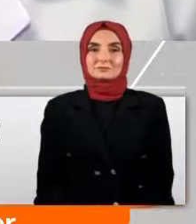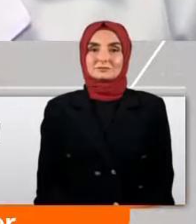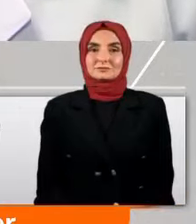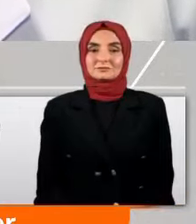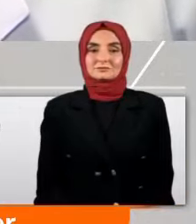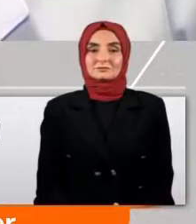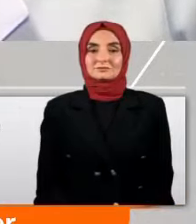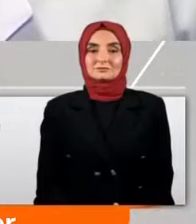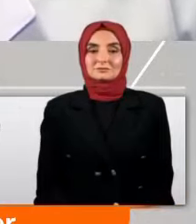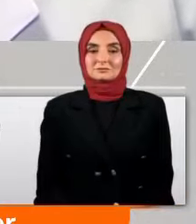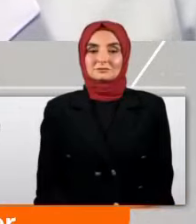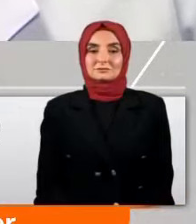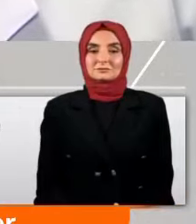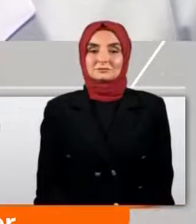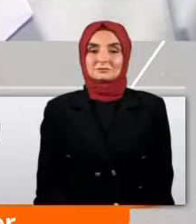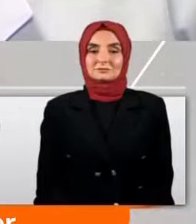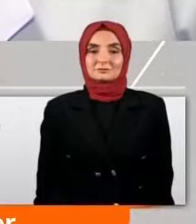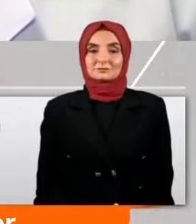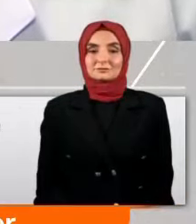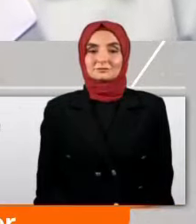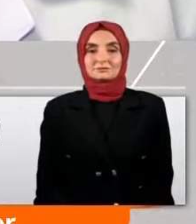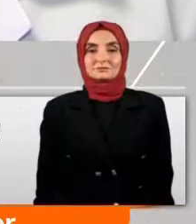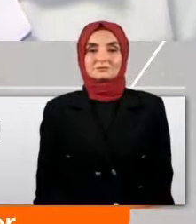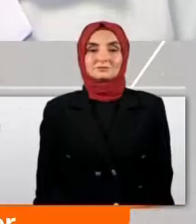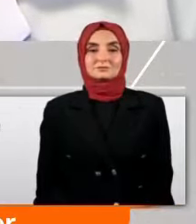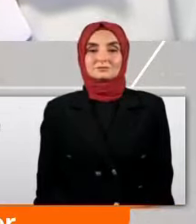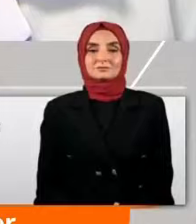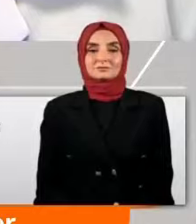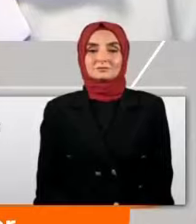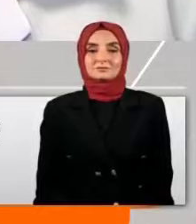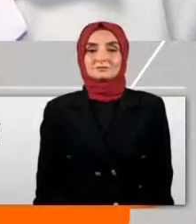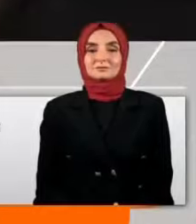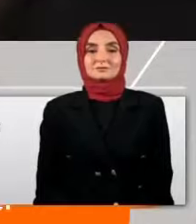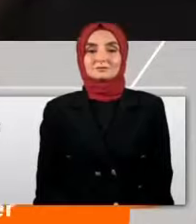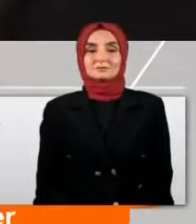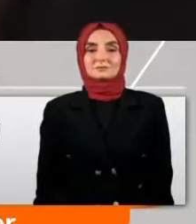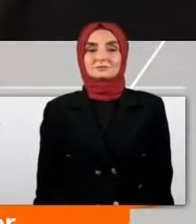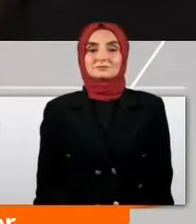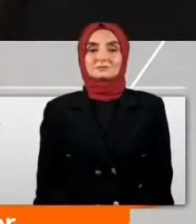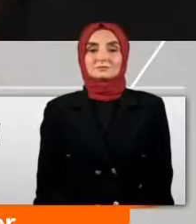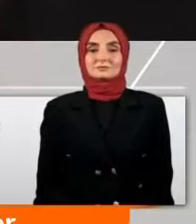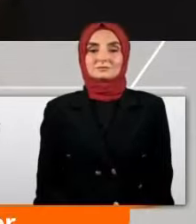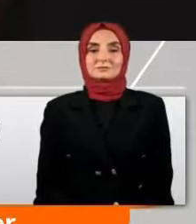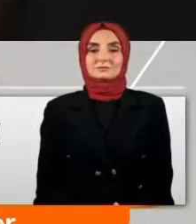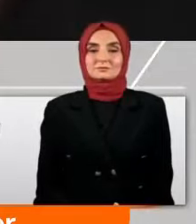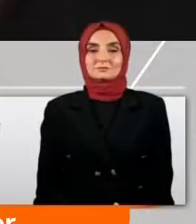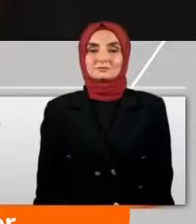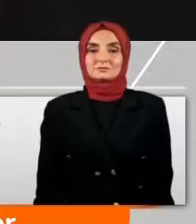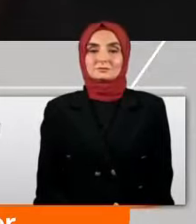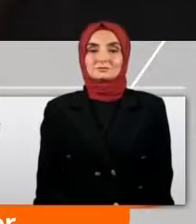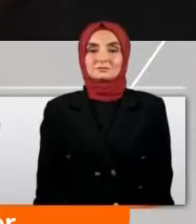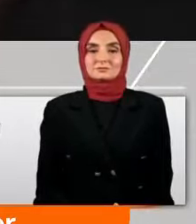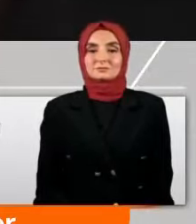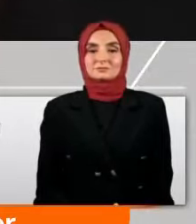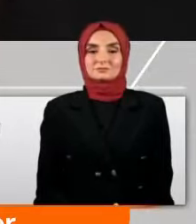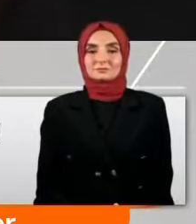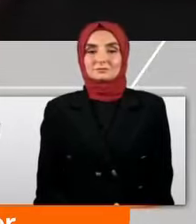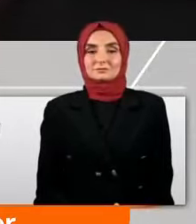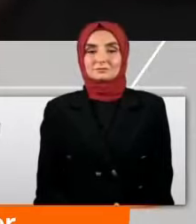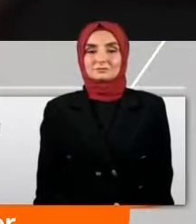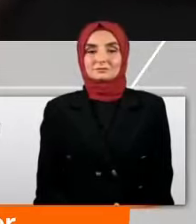kanıtlamış firmalardan, güvendiğiniz firmalardan almanızı tavsiye ederim. Açtığın zaman peteğin bir güzel kokusu var.